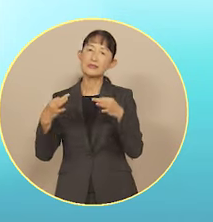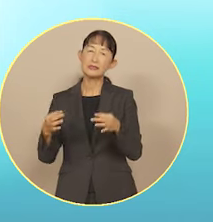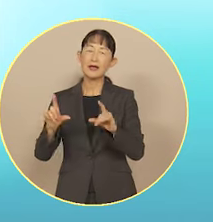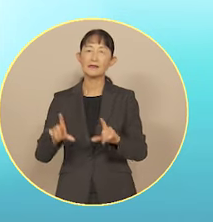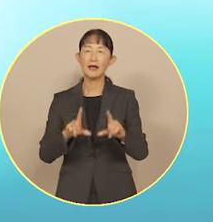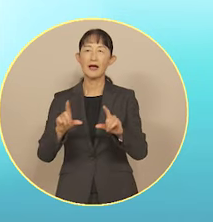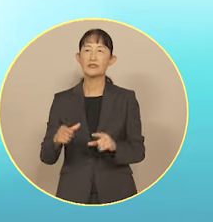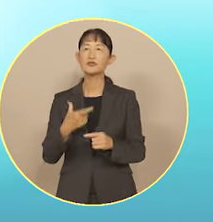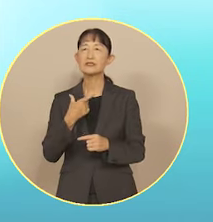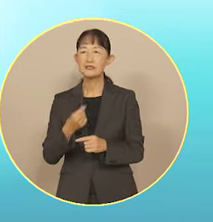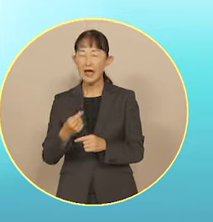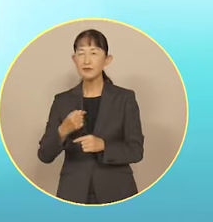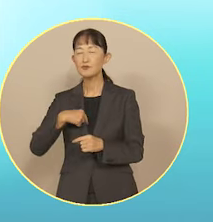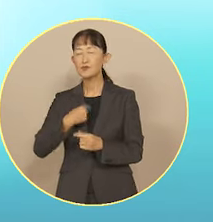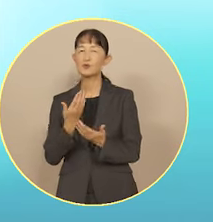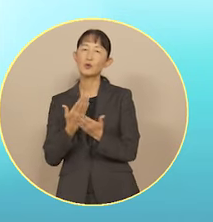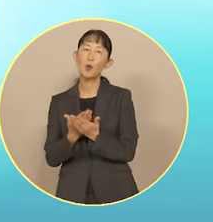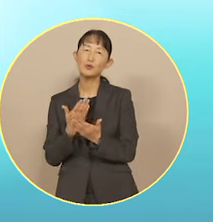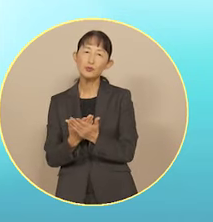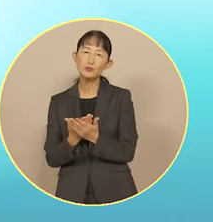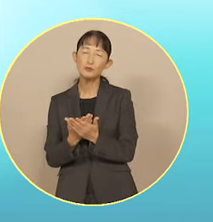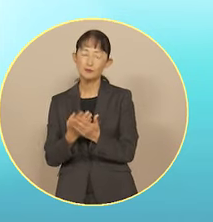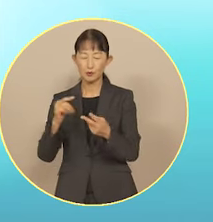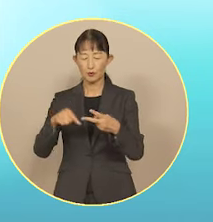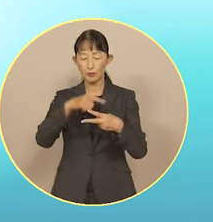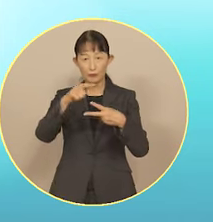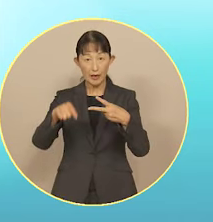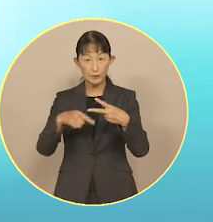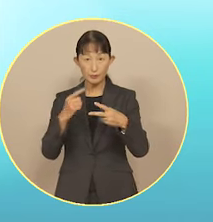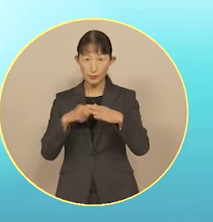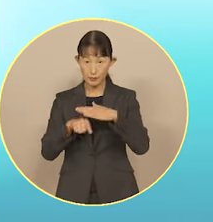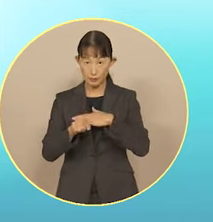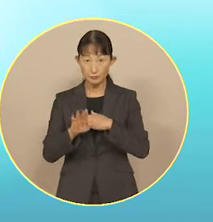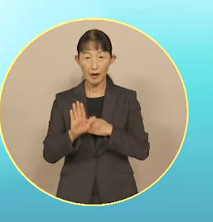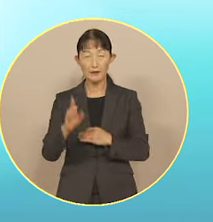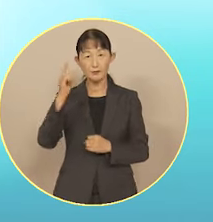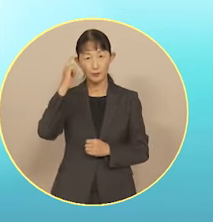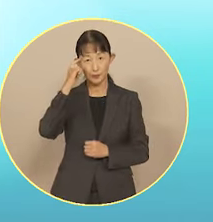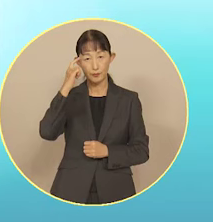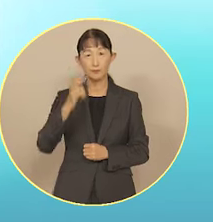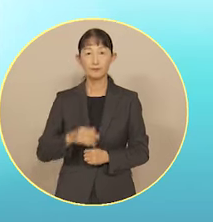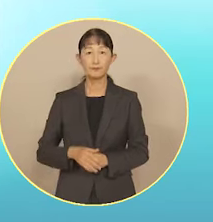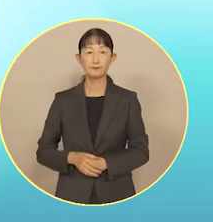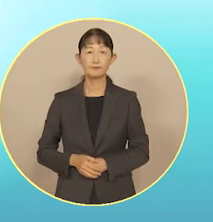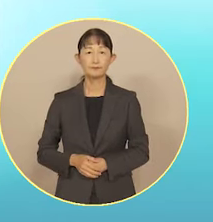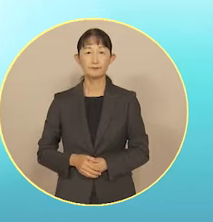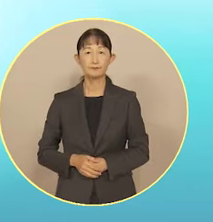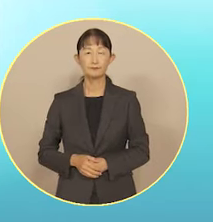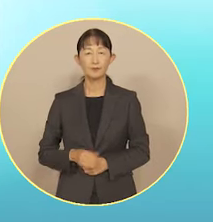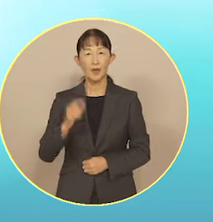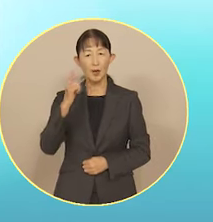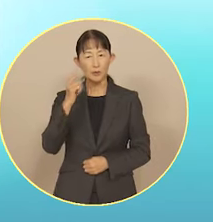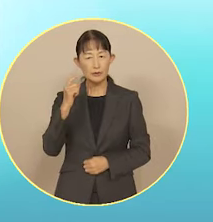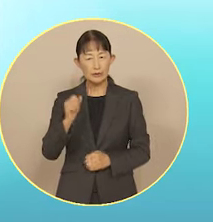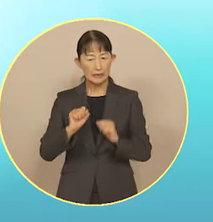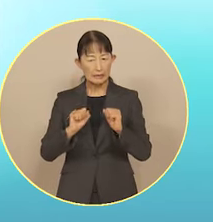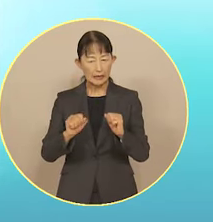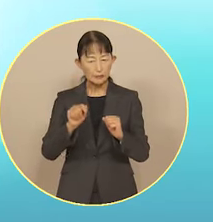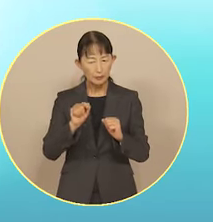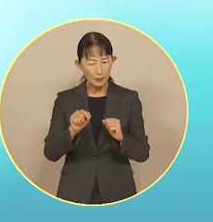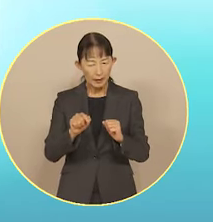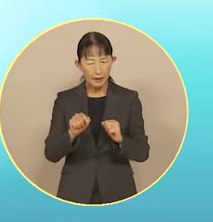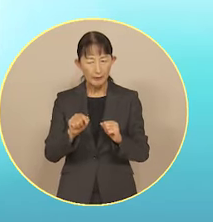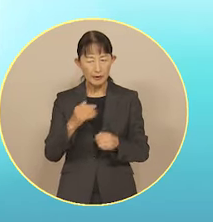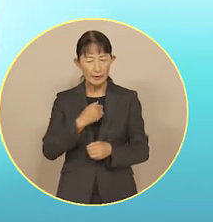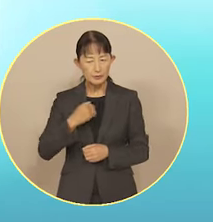たいというま自己の欲求を満たしていくというまこういった側面があるんですけれどもまもしかしたらこれは大丈夫